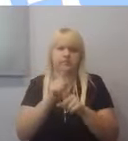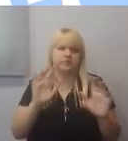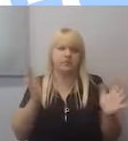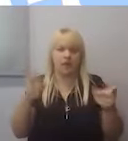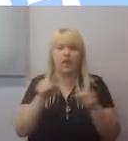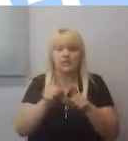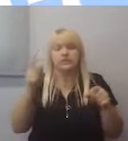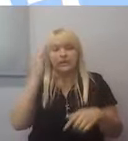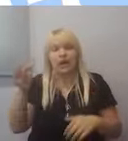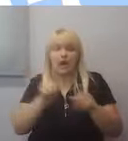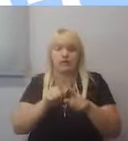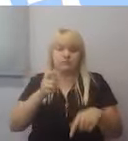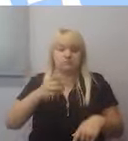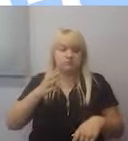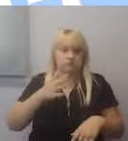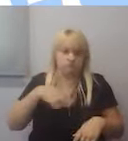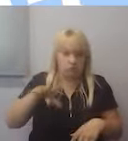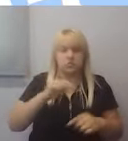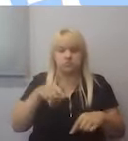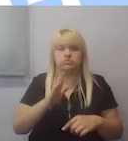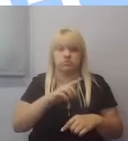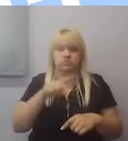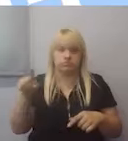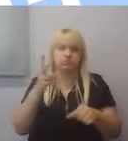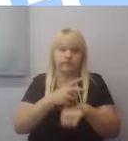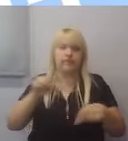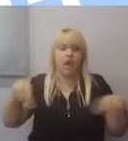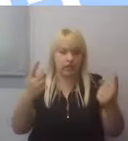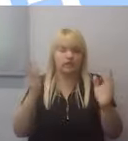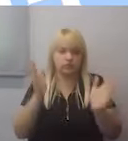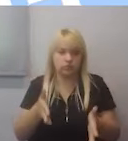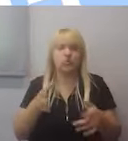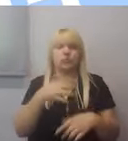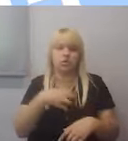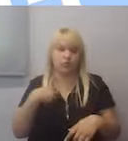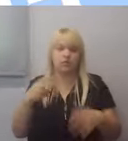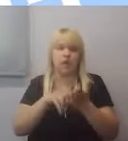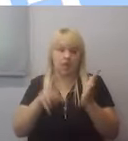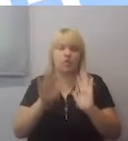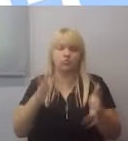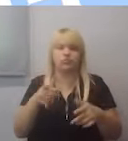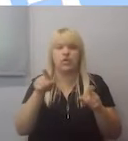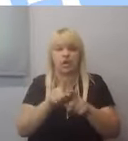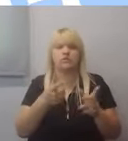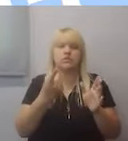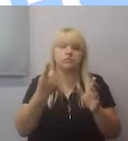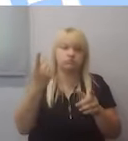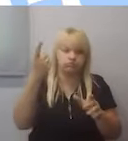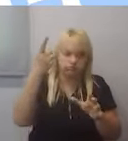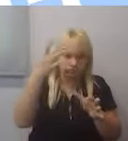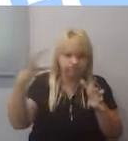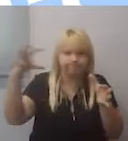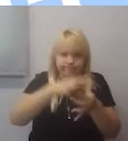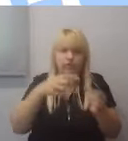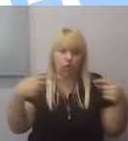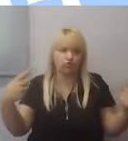ja pašvaldību vadītājiem parādīsies tās ielaides iespējas vairāk viņus iesaistīt aizsardzības plānošanā droši vien tad tur arī paliks tās